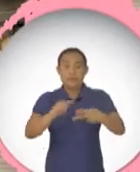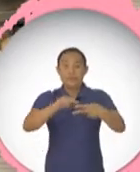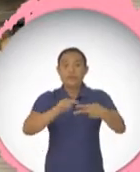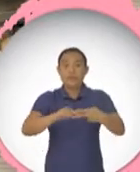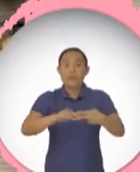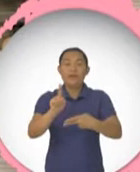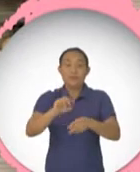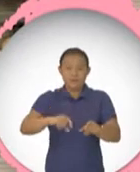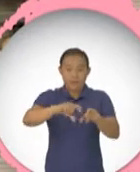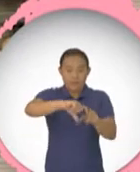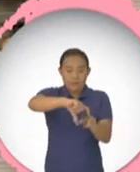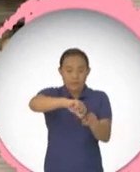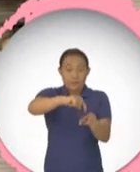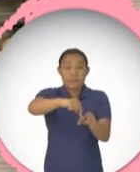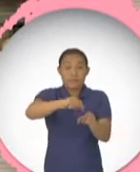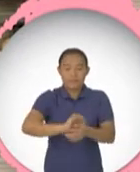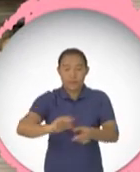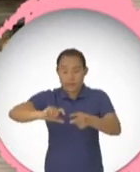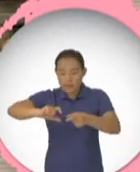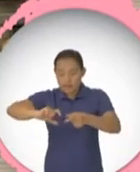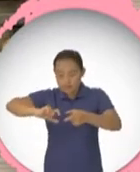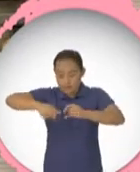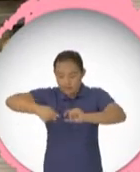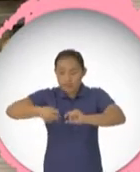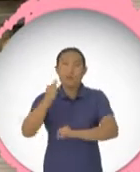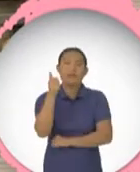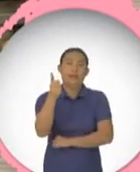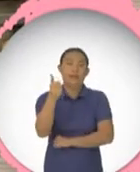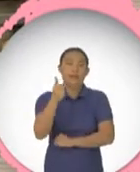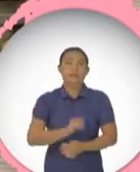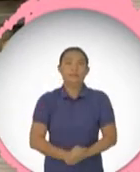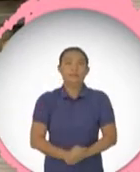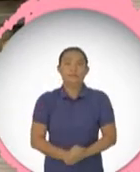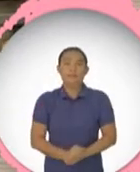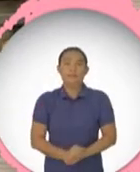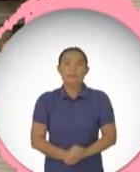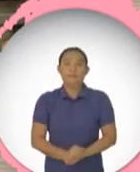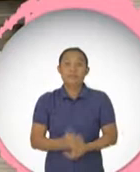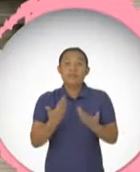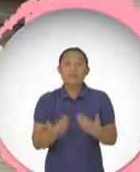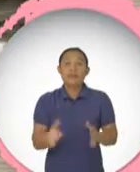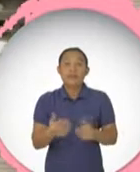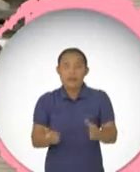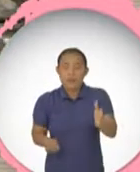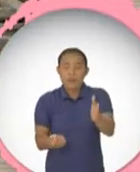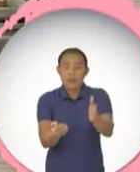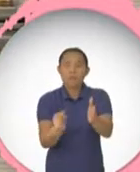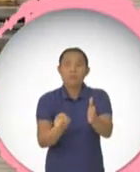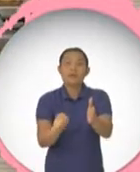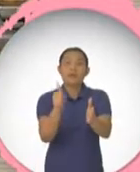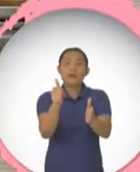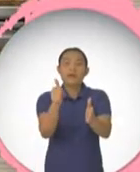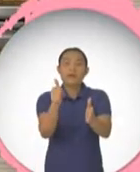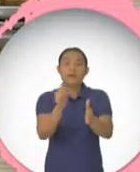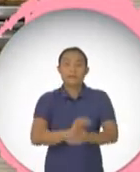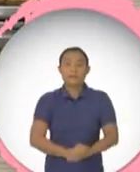แท่งแบบนี้หรือว่าบิดเป็นแบบโบแบบนี้ก็ได้ ก็จะได้พายกรอบ2รูปร่างสำหรับวันนี ้เรียงเสร็จเรียบร้อยงั้นก็เอาไปเข้าเตาอบได้เลยได้ครับ อุณหภูมิ